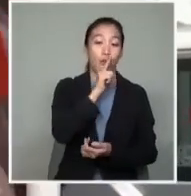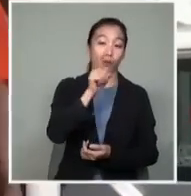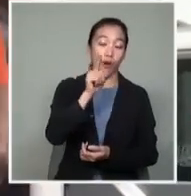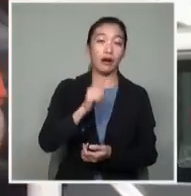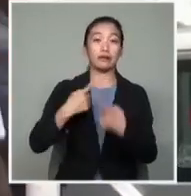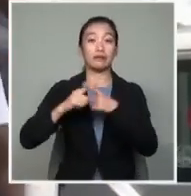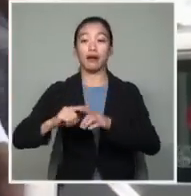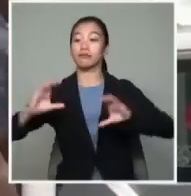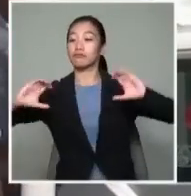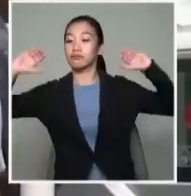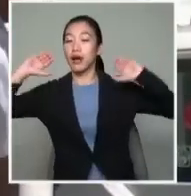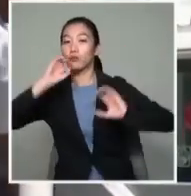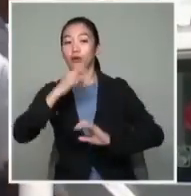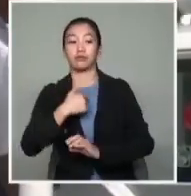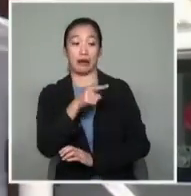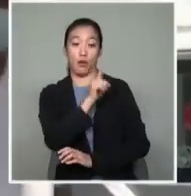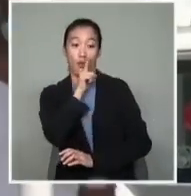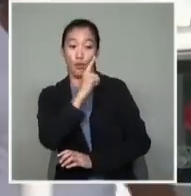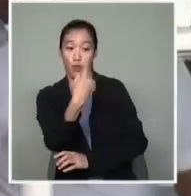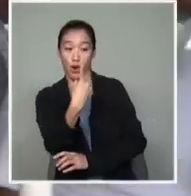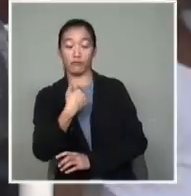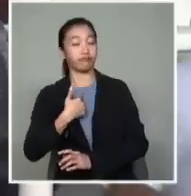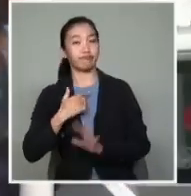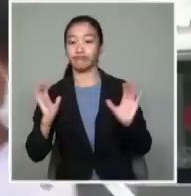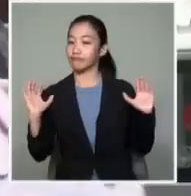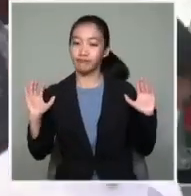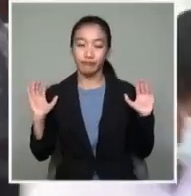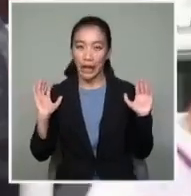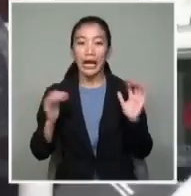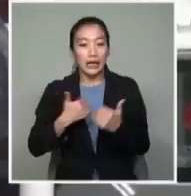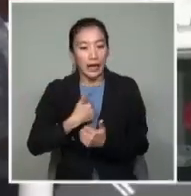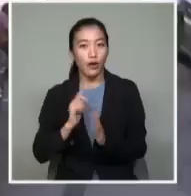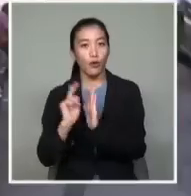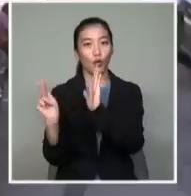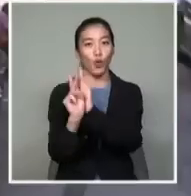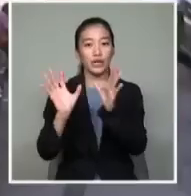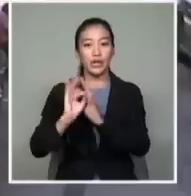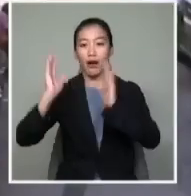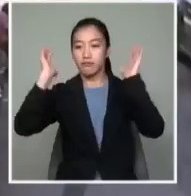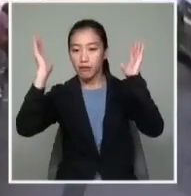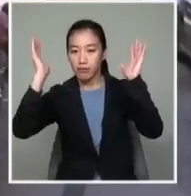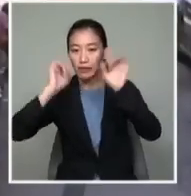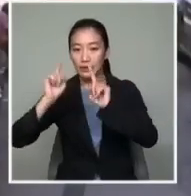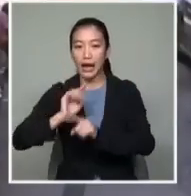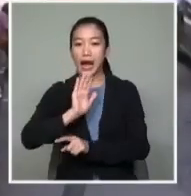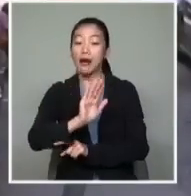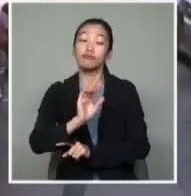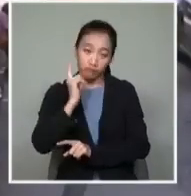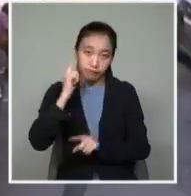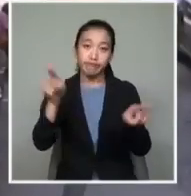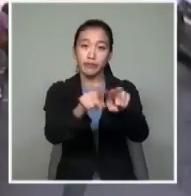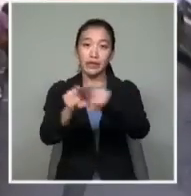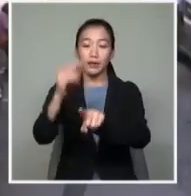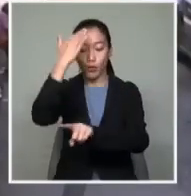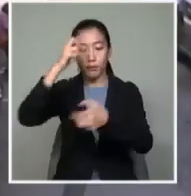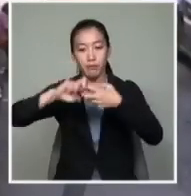พรรคฝ่ายค้านแล้วก็ยืนยันบอกว่าตนอยู่ภายใต้กฎข้อห้ามในการหาเสียงอันเนื่องมาจากมาตรการหยุดโควิด-19